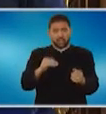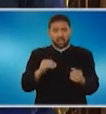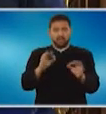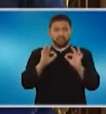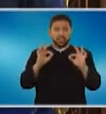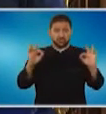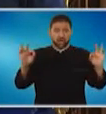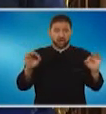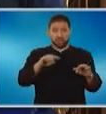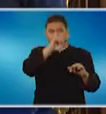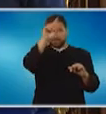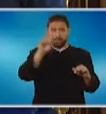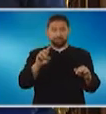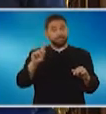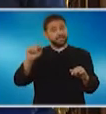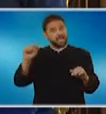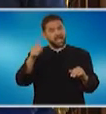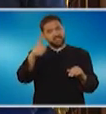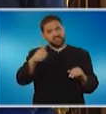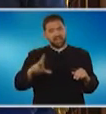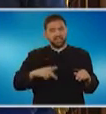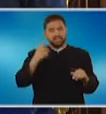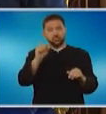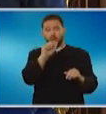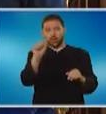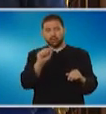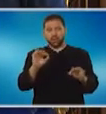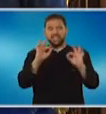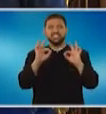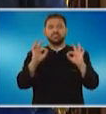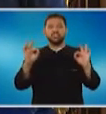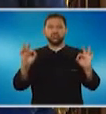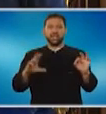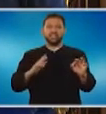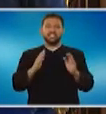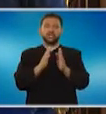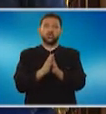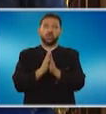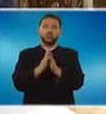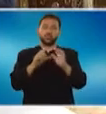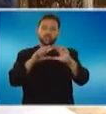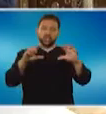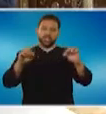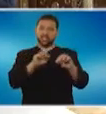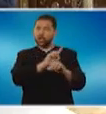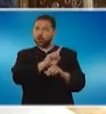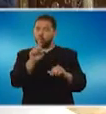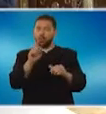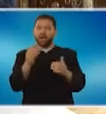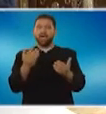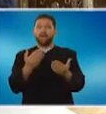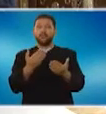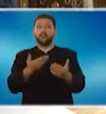E o rânduială specifică și așa trebuie să rămână. Sunt rugăciuni și texte ale preotului pe